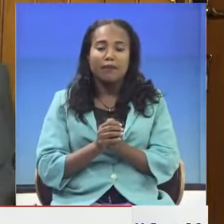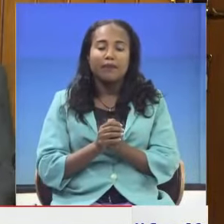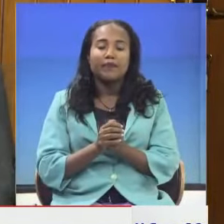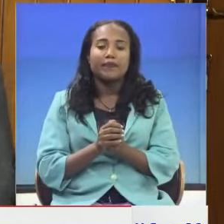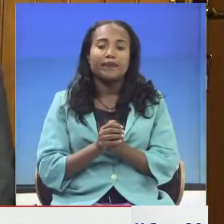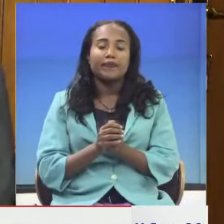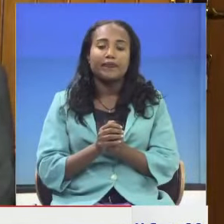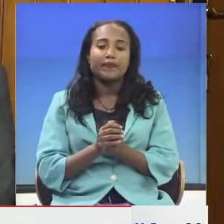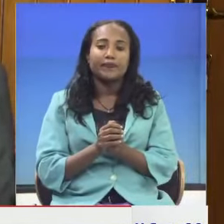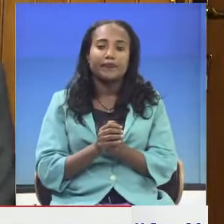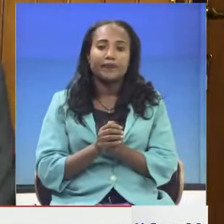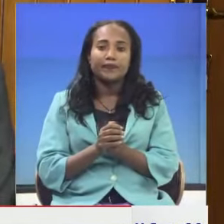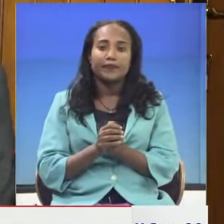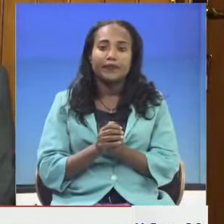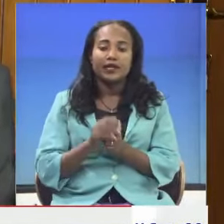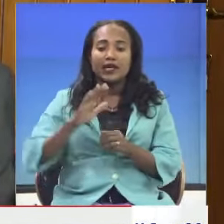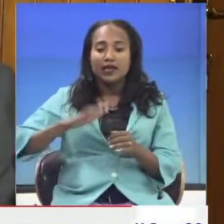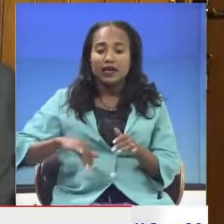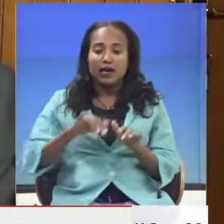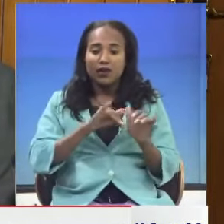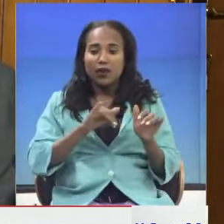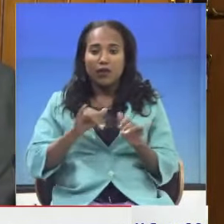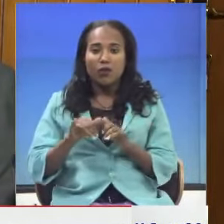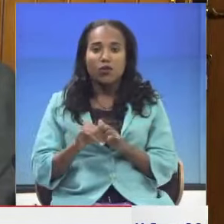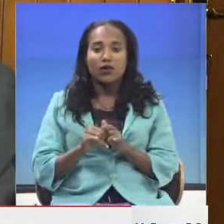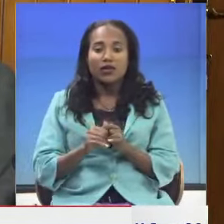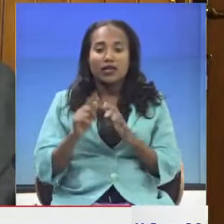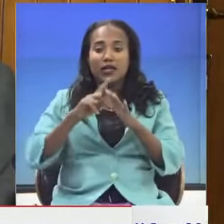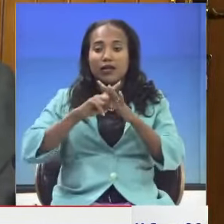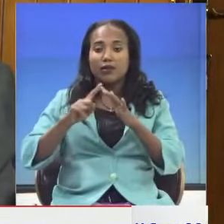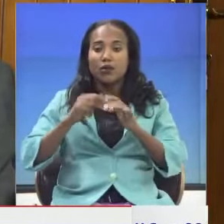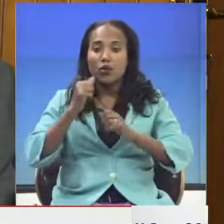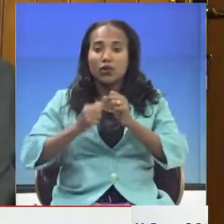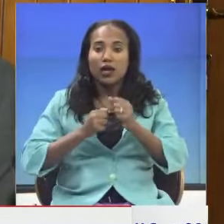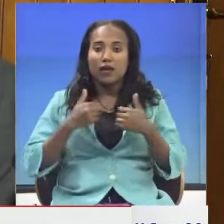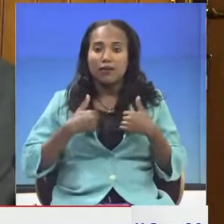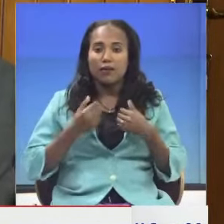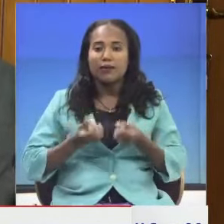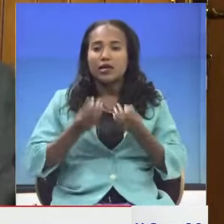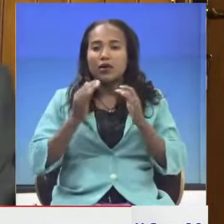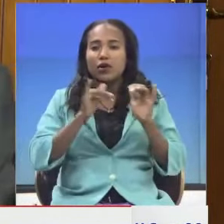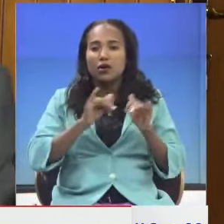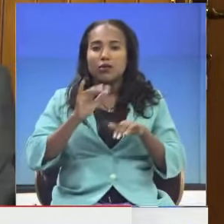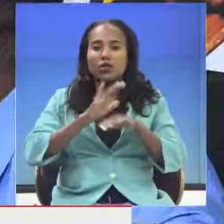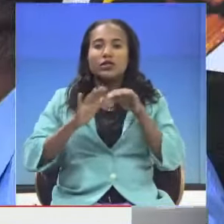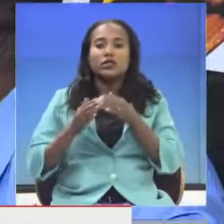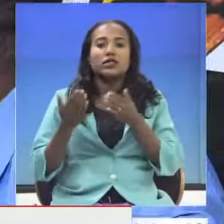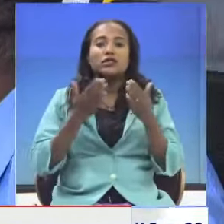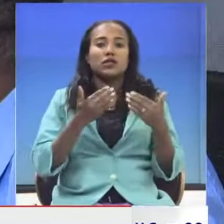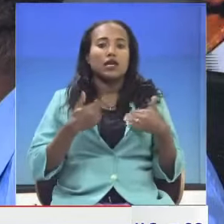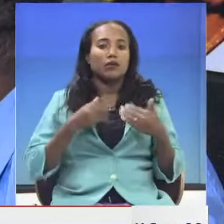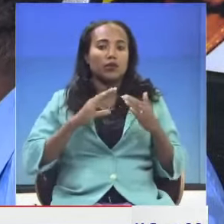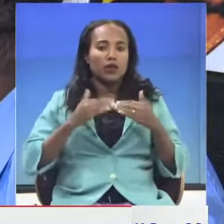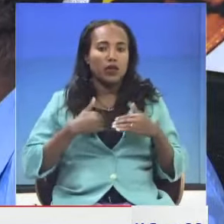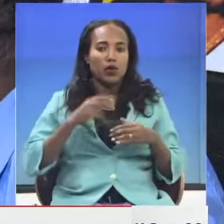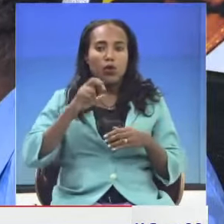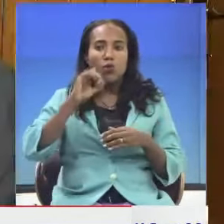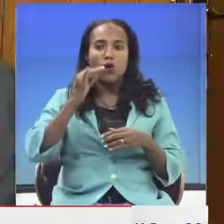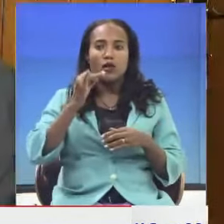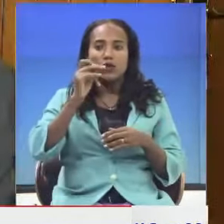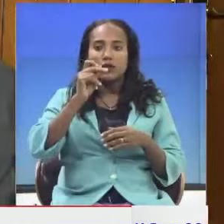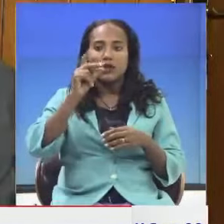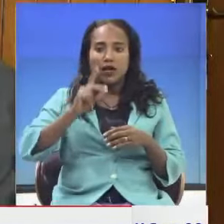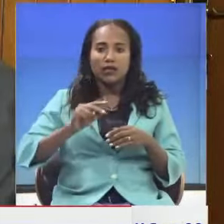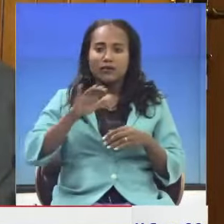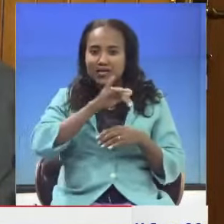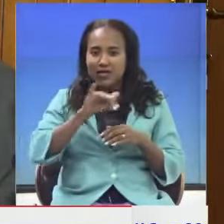የሚደመሰሰው ተደምስሷል። ቀሪው ደግሞ እየሸሸ ያለበት ሁኔታ አለ። በአብዛኛው ደግሞ እጅ እየሰጠ ያለበት ሁኔታ አለ። በወልዳያም